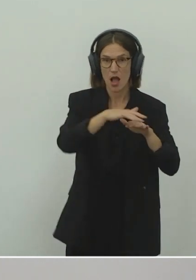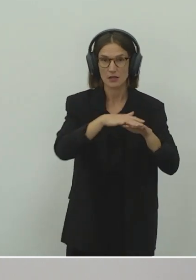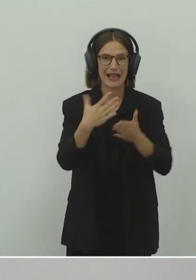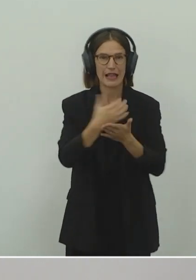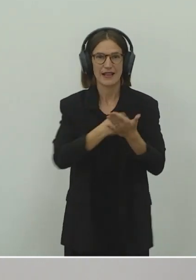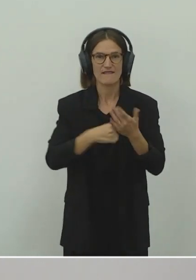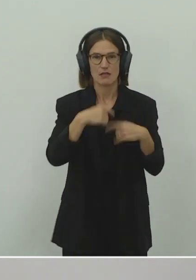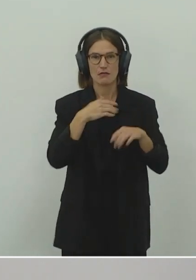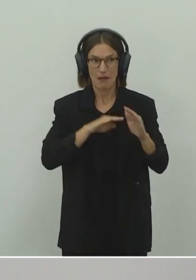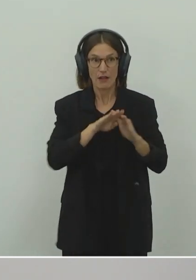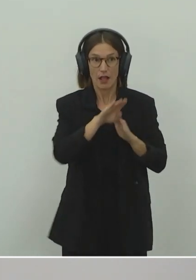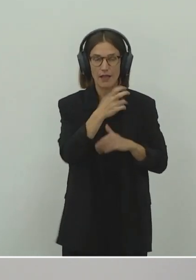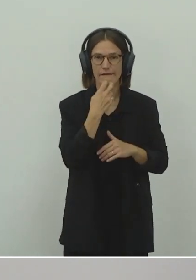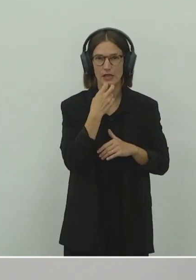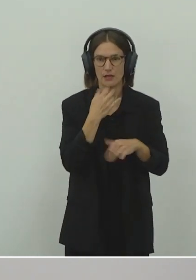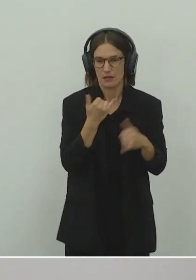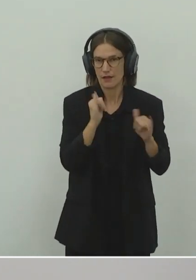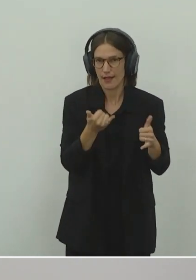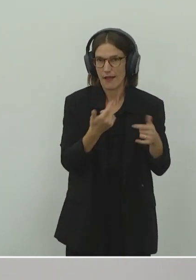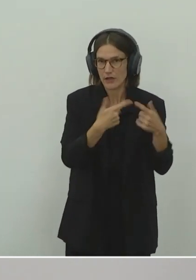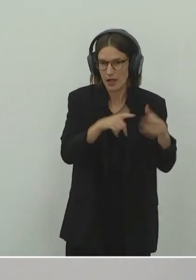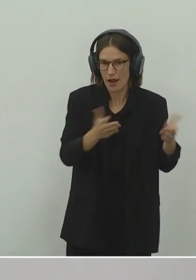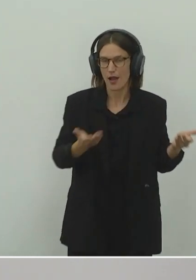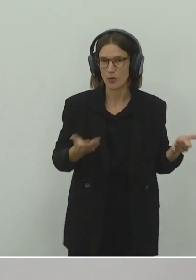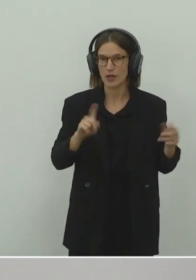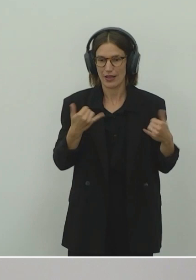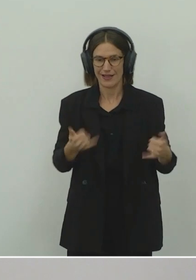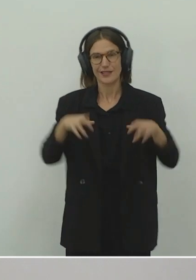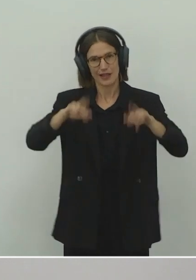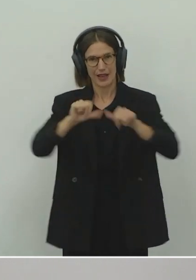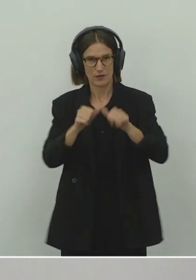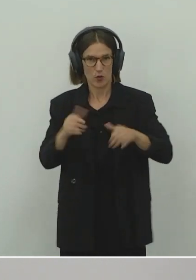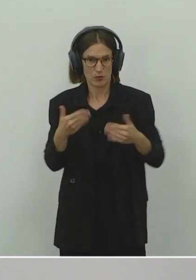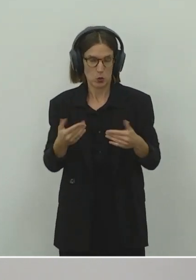geht, zulässig in der jetzigen Rechtsform. Auch das könnte man überdenken.